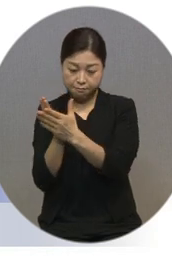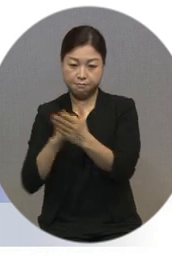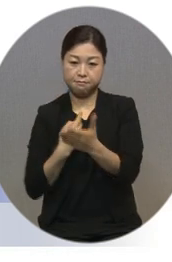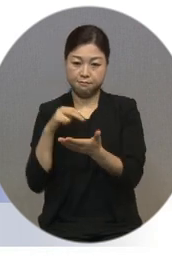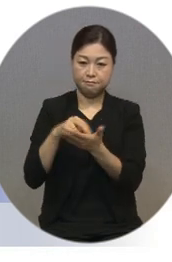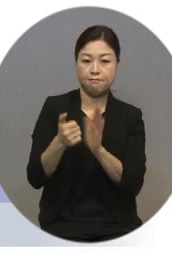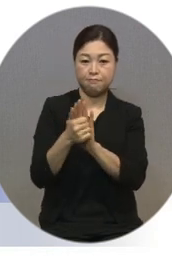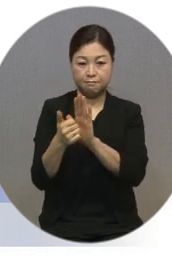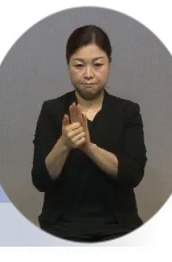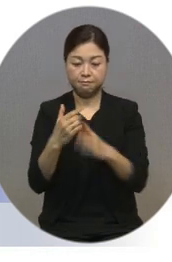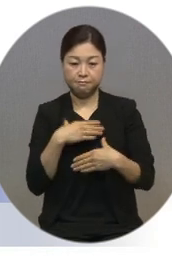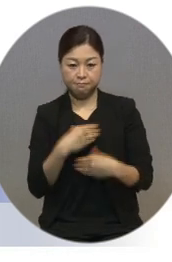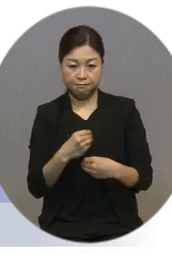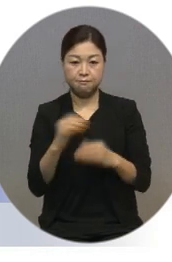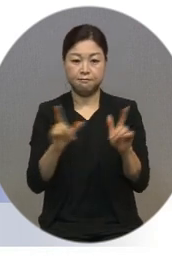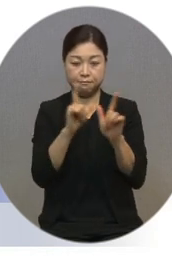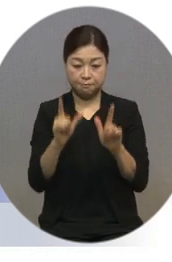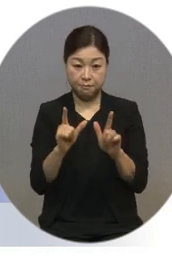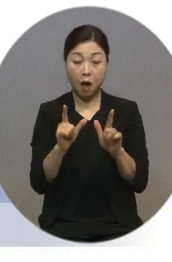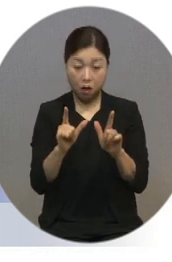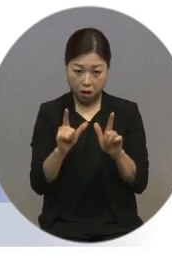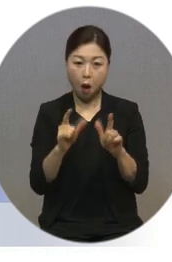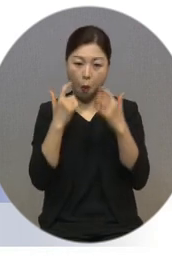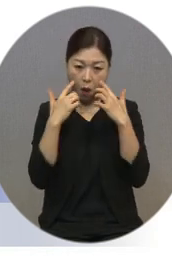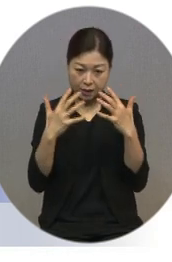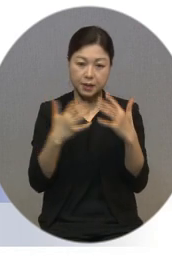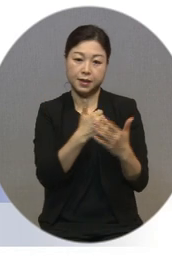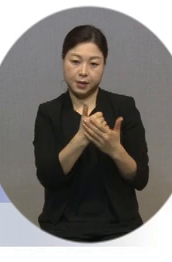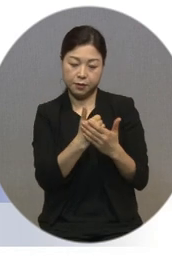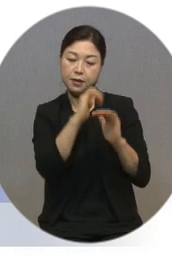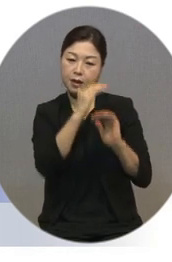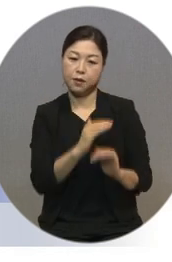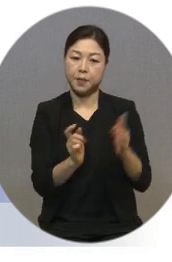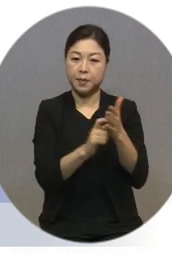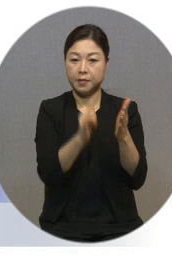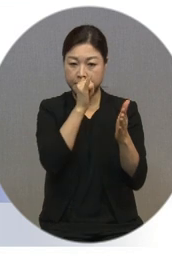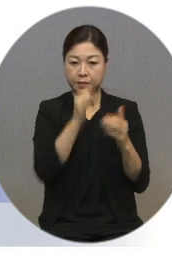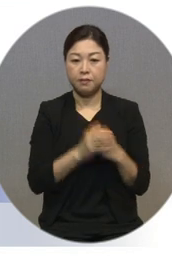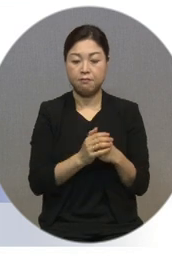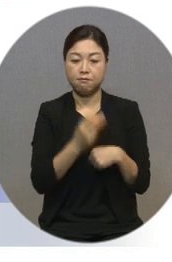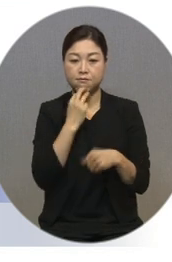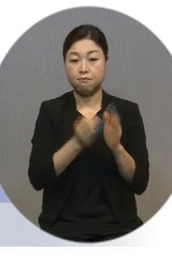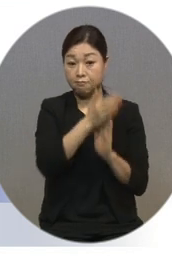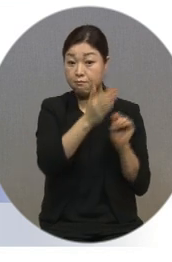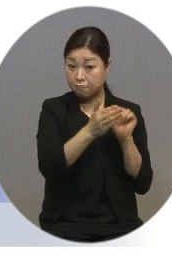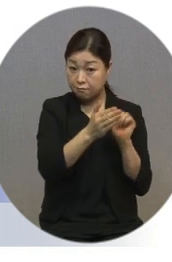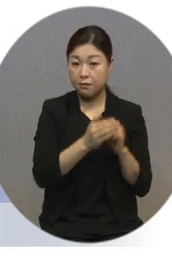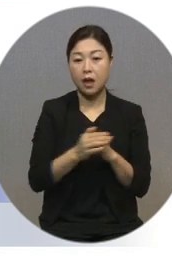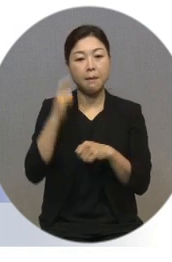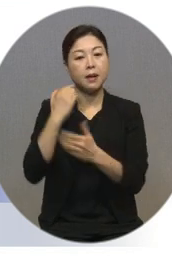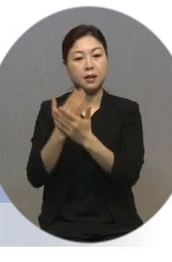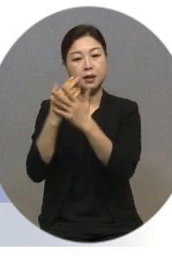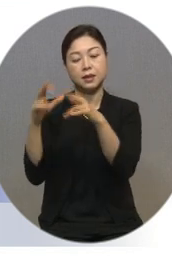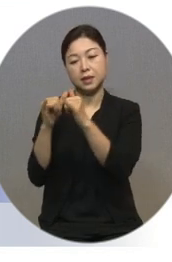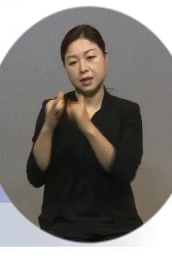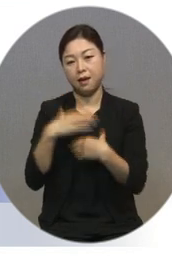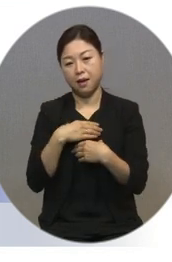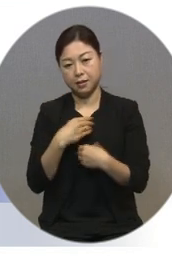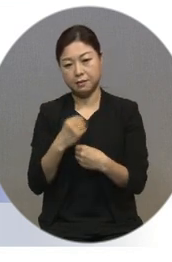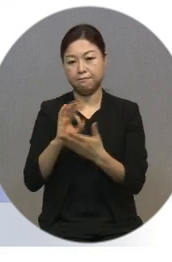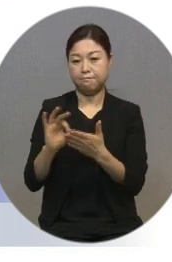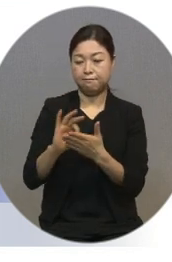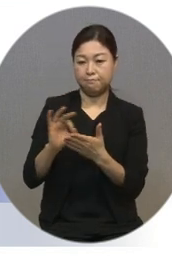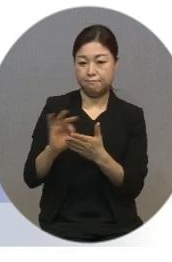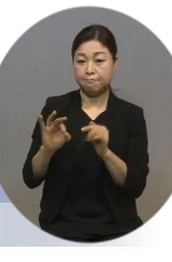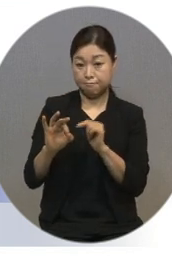지원 안전한 생활 확보 등의 내용을 담고 있는데요 아울러 서울시는 발달 장애인의 안정적 지출과